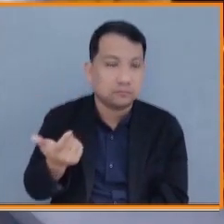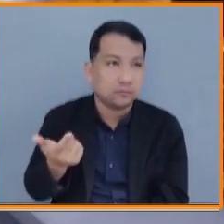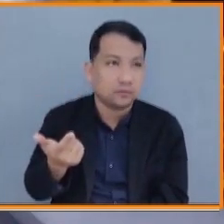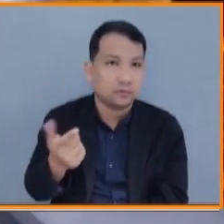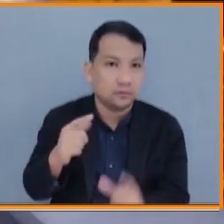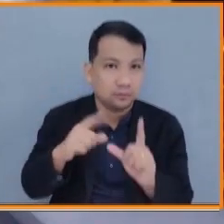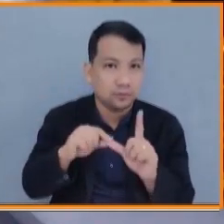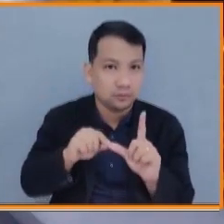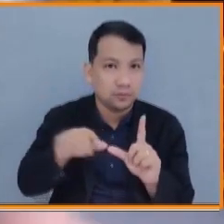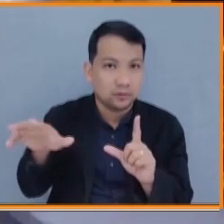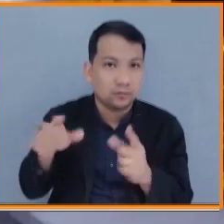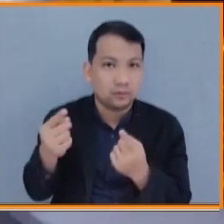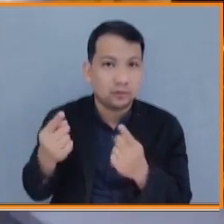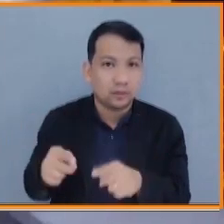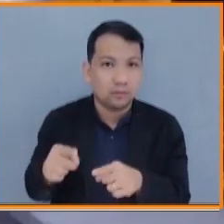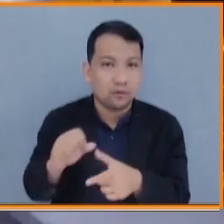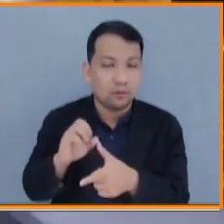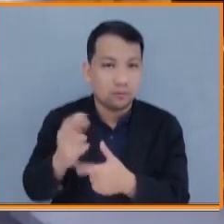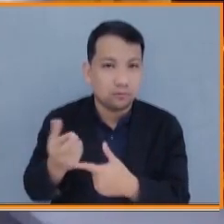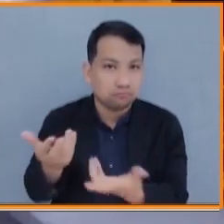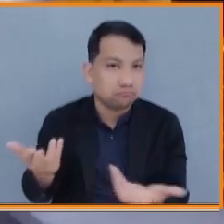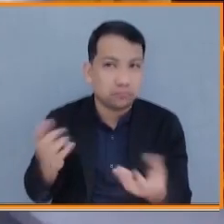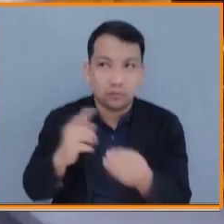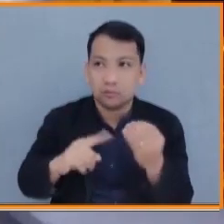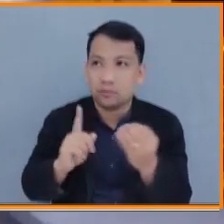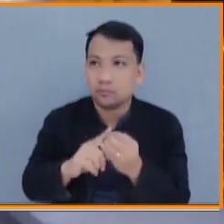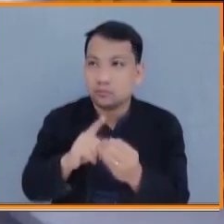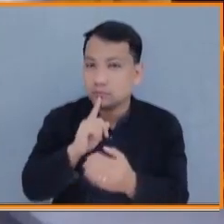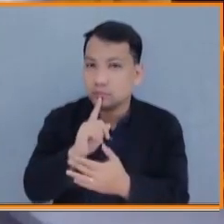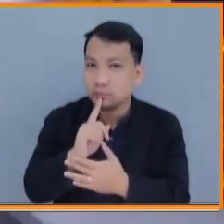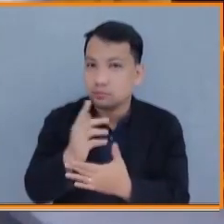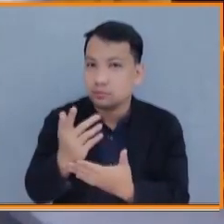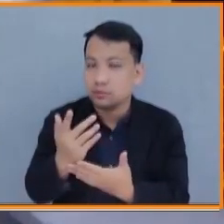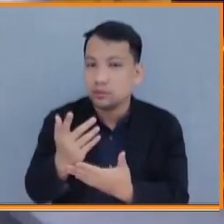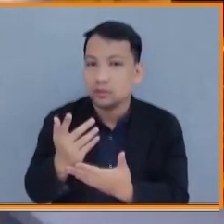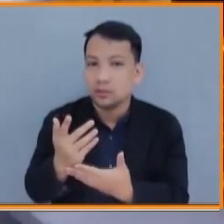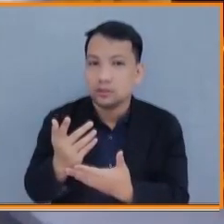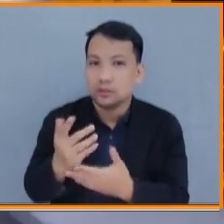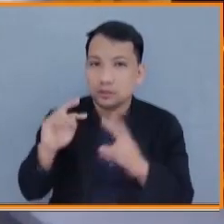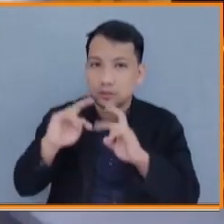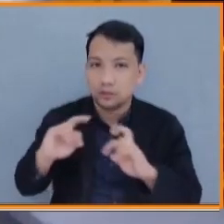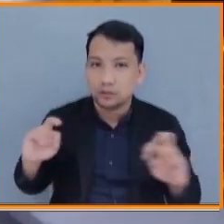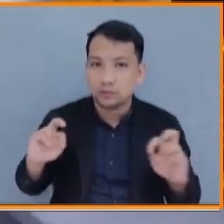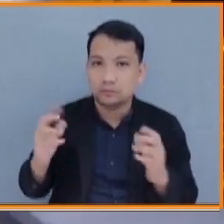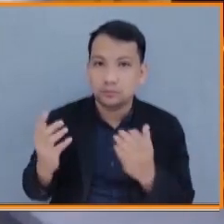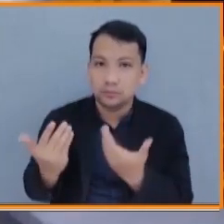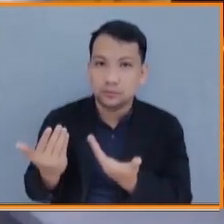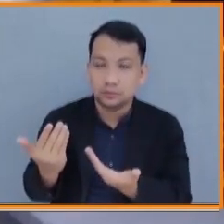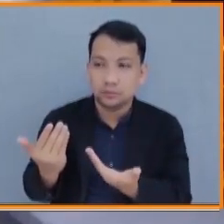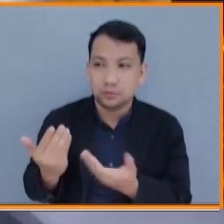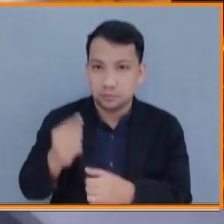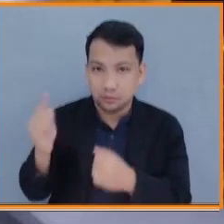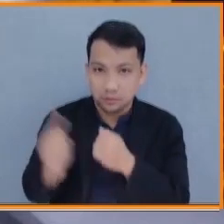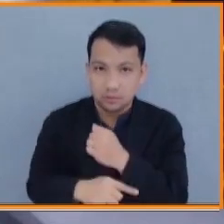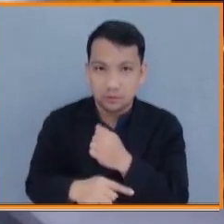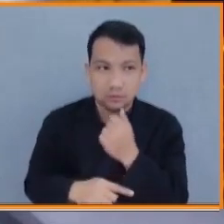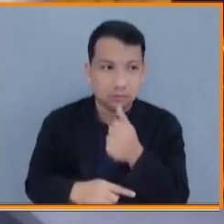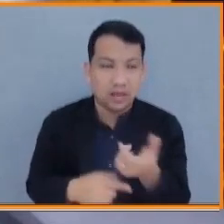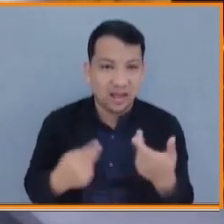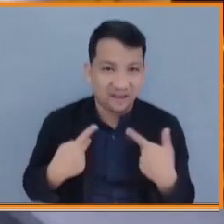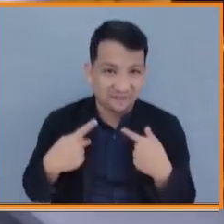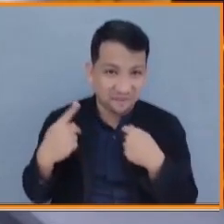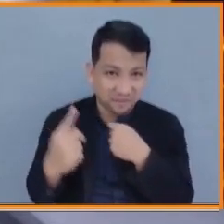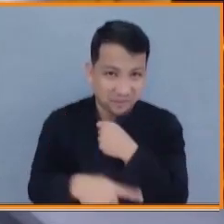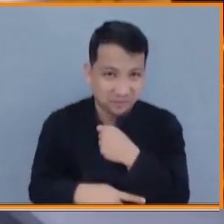sitwasyon ang isang ang isang ang isang ah imbestigasyon eh papatawa natin ng parusa kung